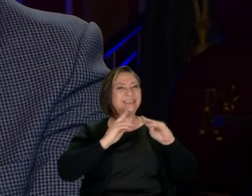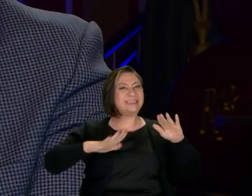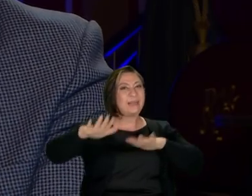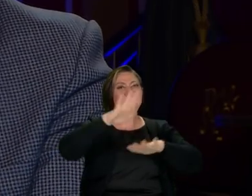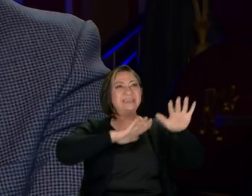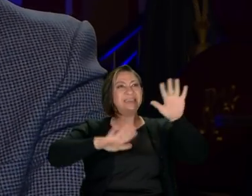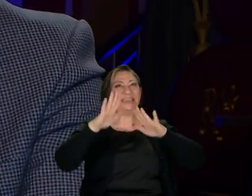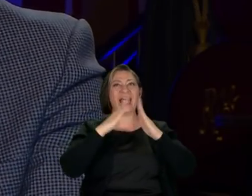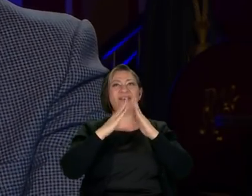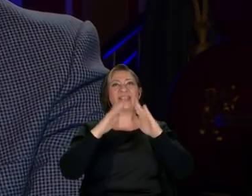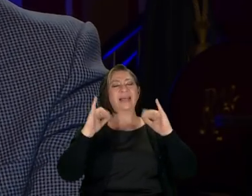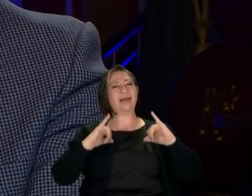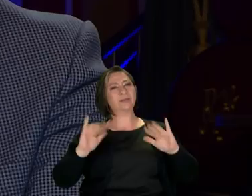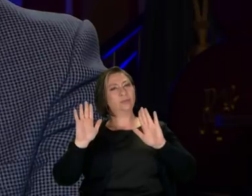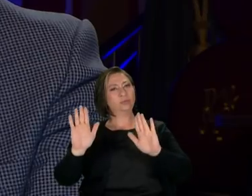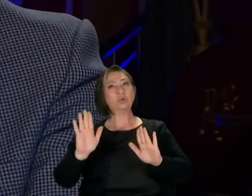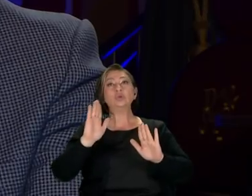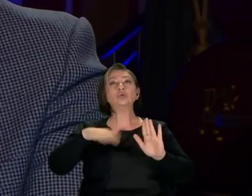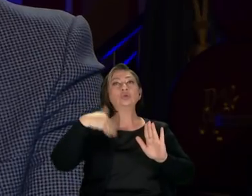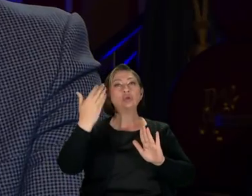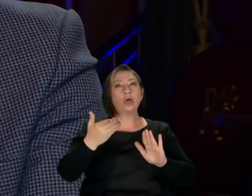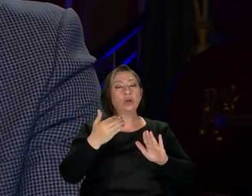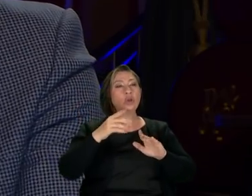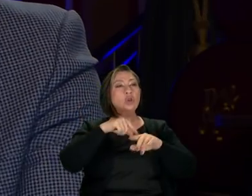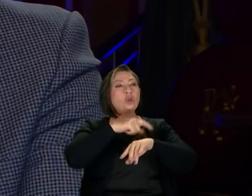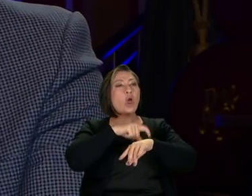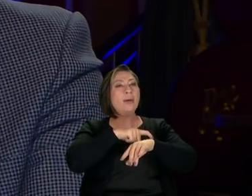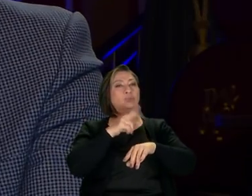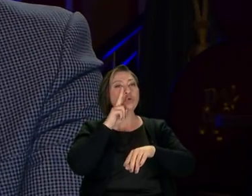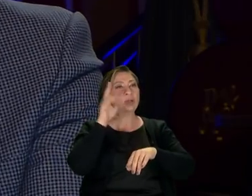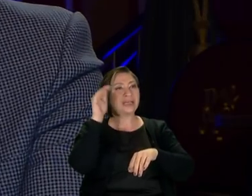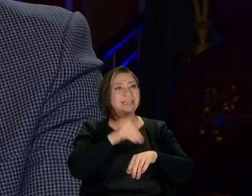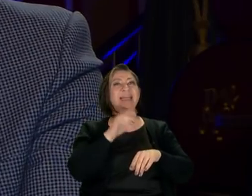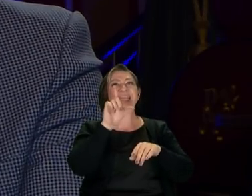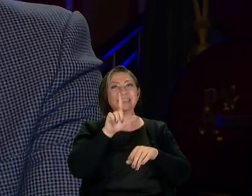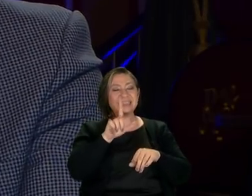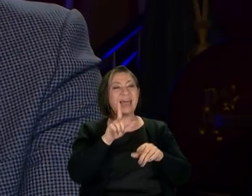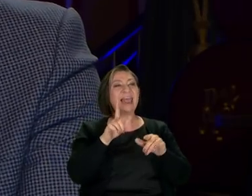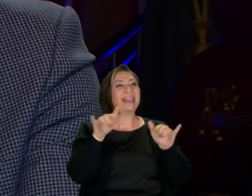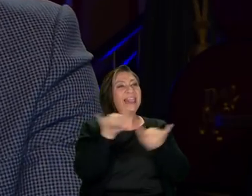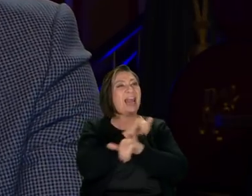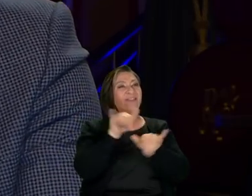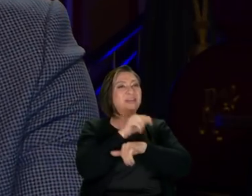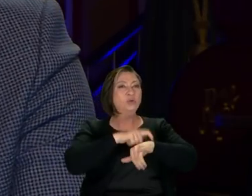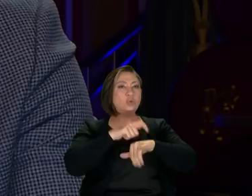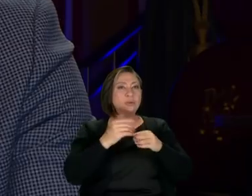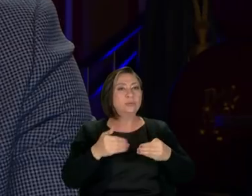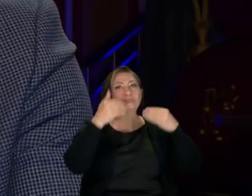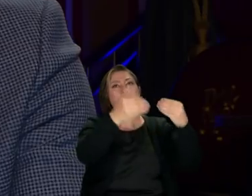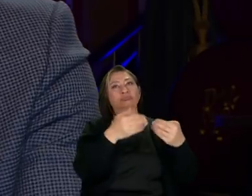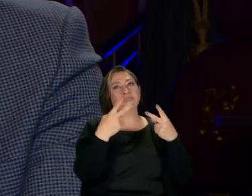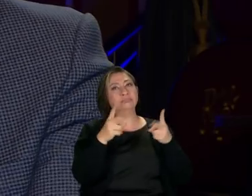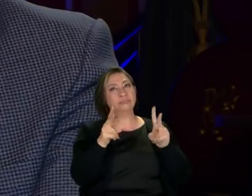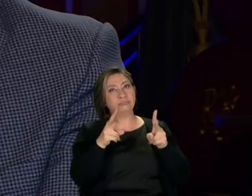ortamı. Merkez bir evinde bulunsun. Sonra dönem sonu geldiğinde eğer gerekirse telafilerle birlikte süreyi uzatabiliriz, dönemi